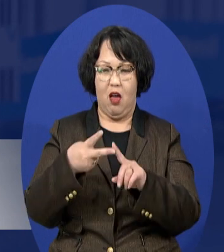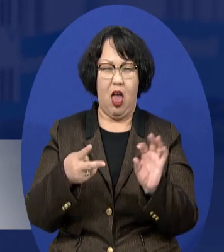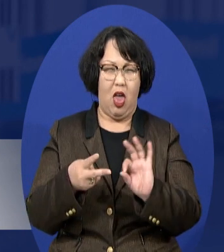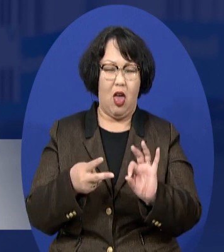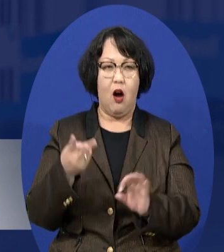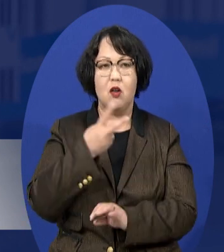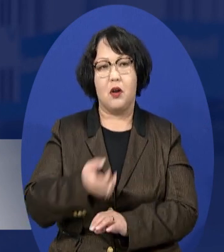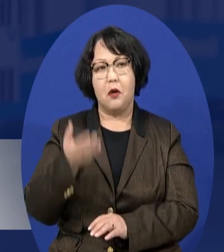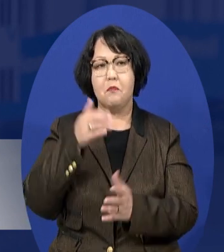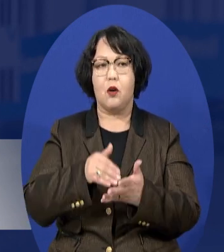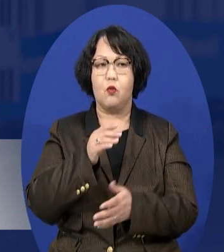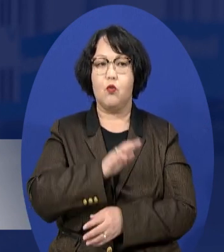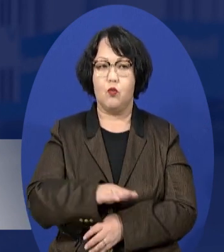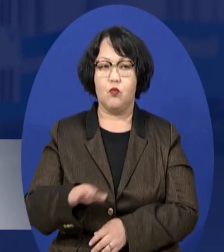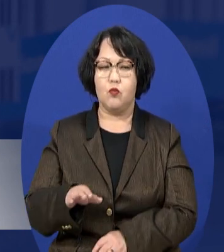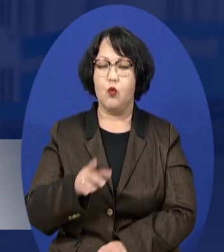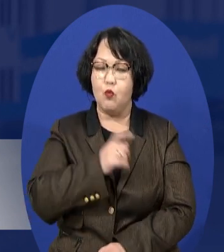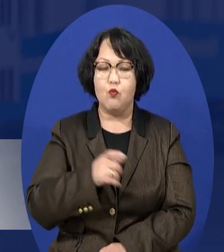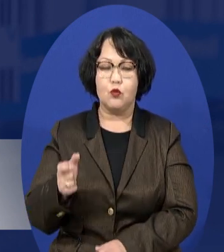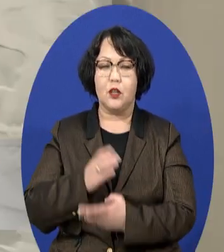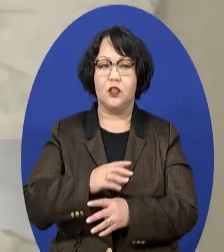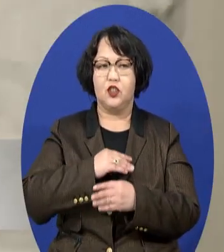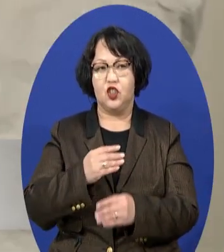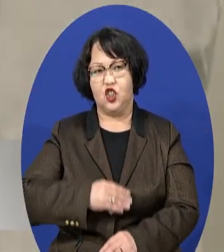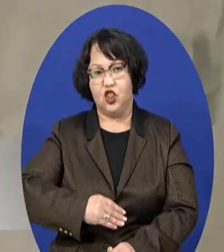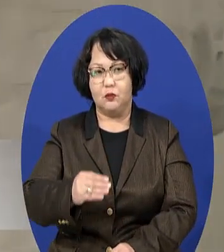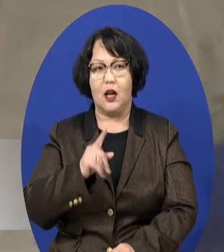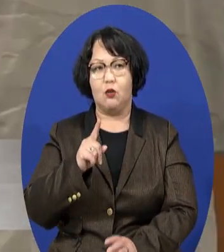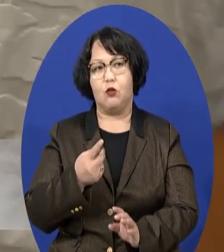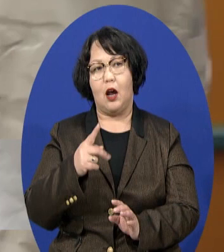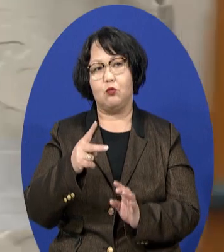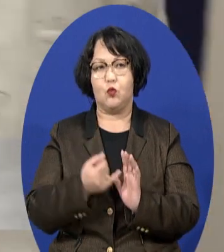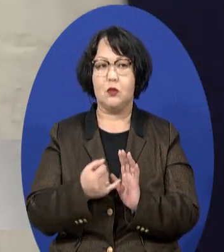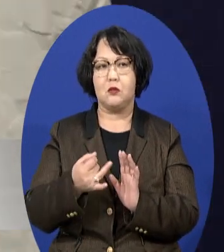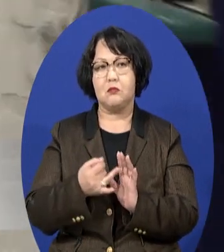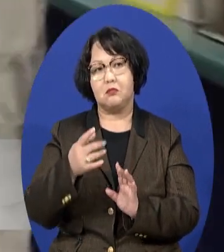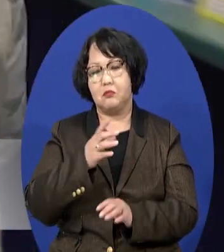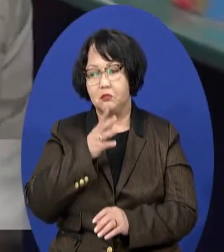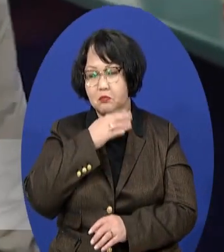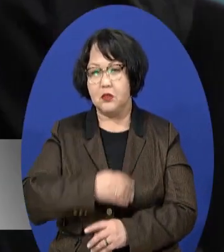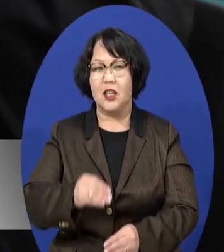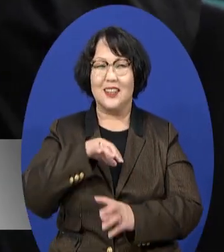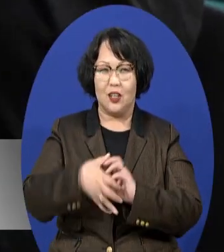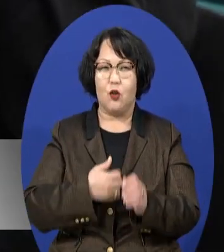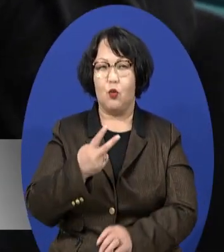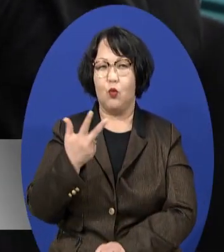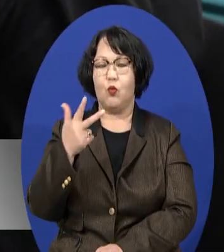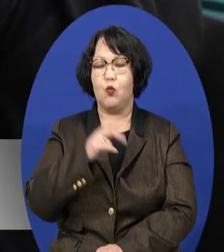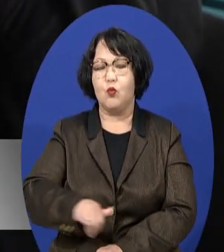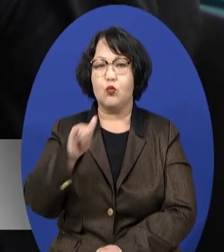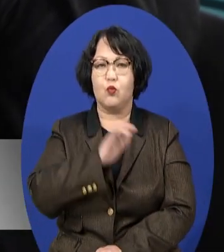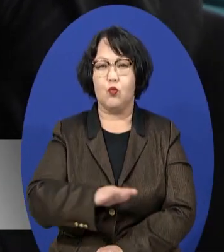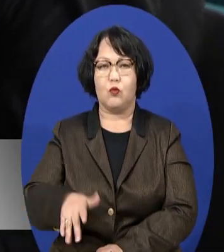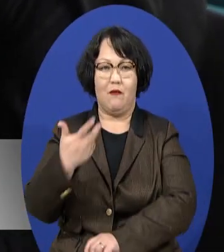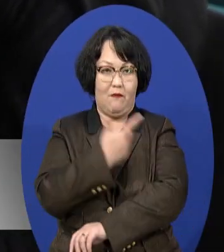Жирэмсэн, суур өвчтэй 16-17 насны хүүхдүүдэд Pfizer вакцинд бол хамруулж эхэлсэн. Өнөөдрийн байдлаар дэлхийн 23 улс орнд одоо хүүхдүүдэд